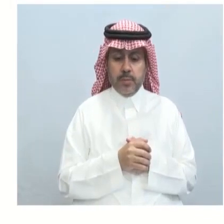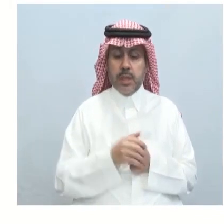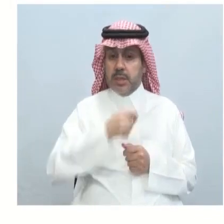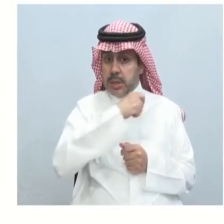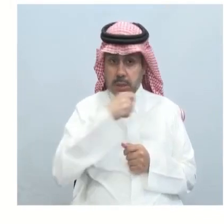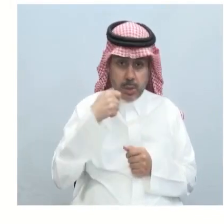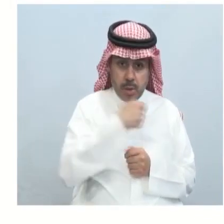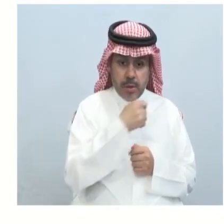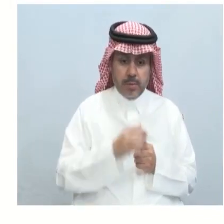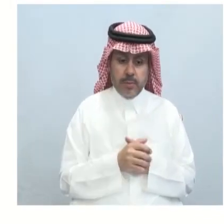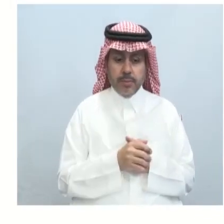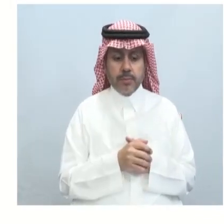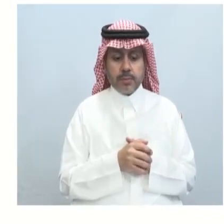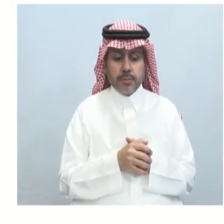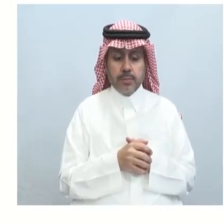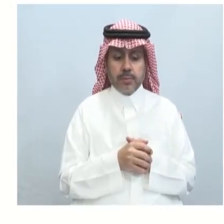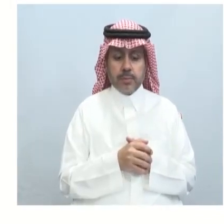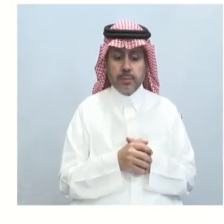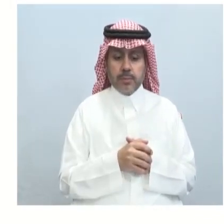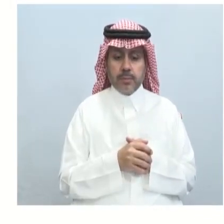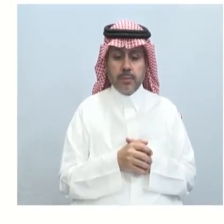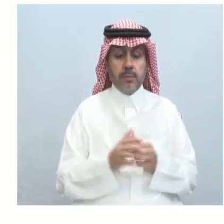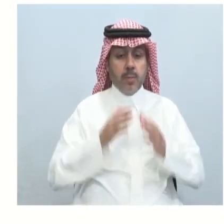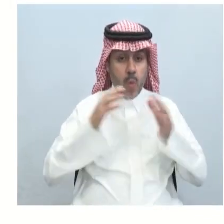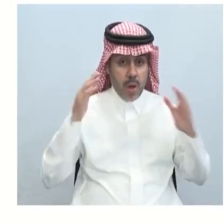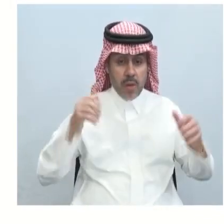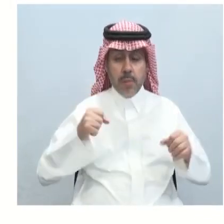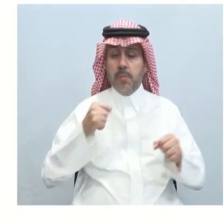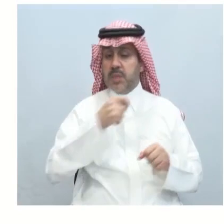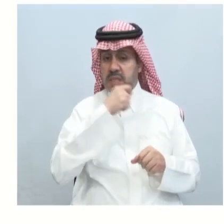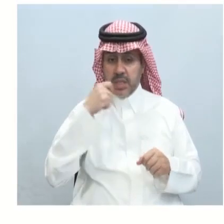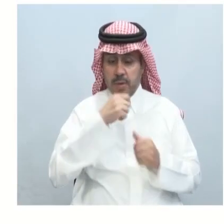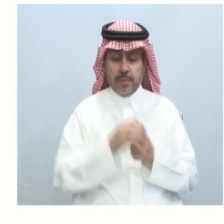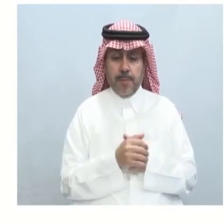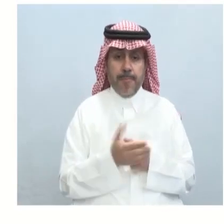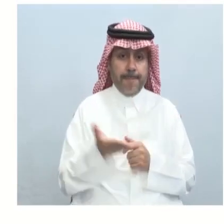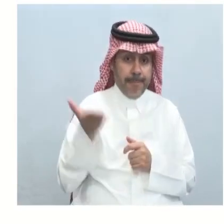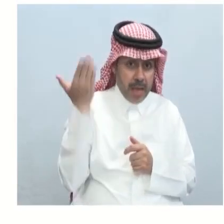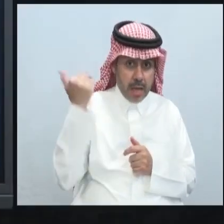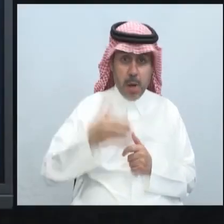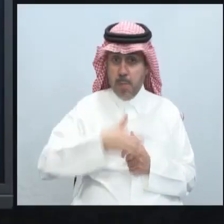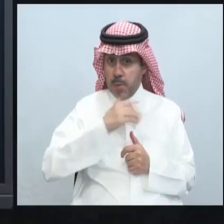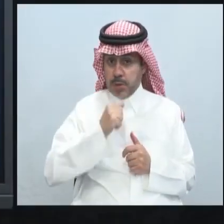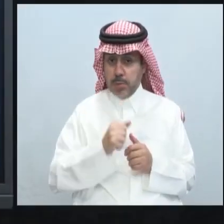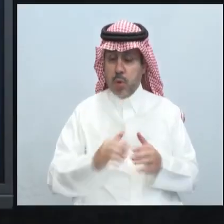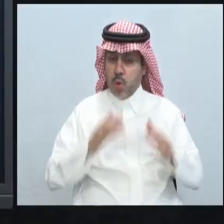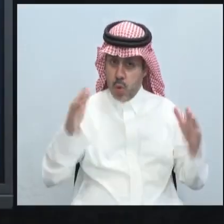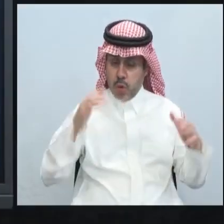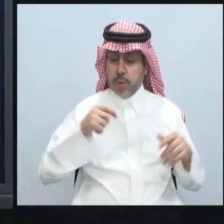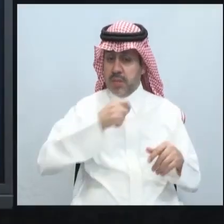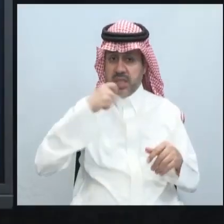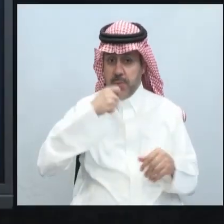ابناء بالسواك واكثر من استعماله كان النبي صلى الله عليه وسلم يكثر من